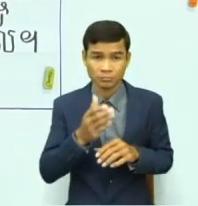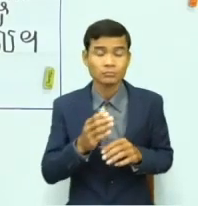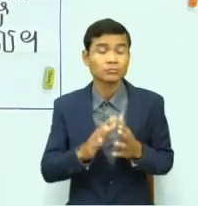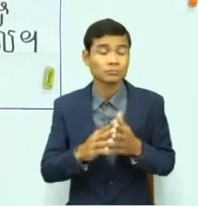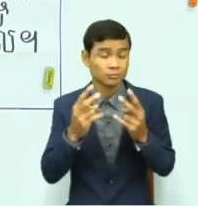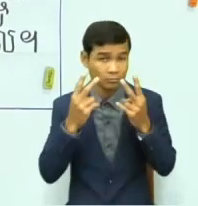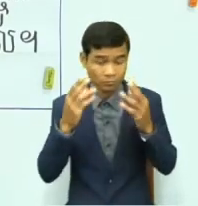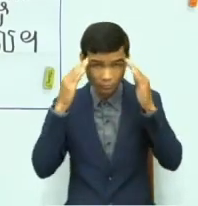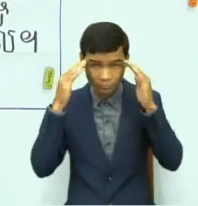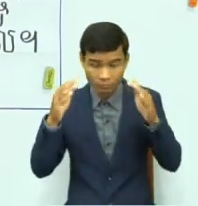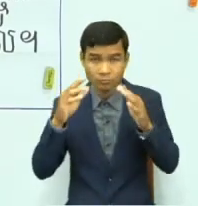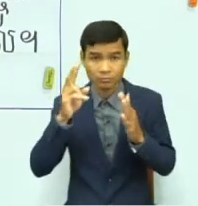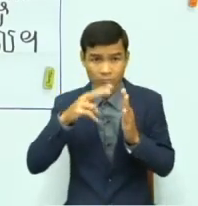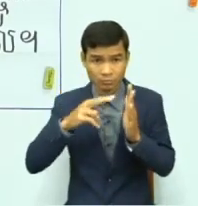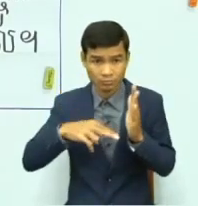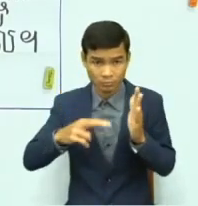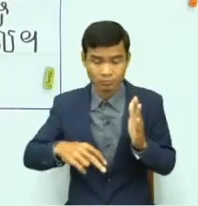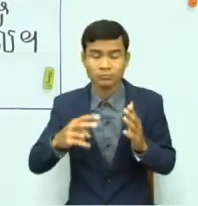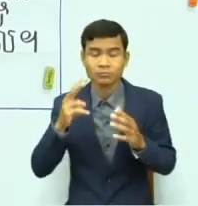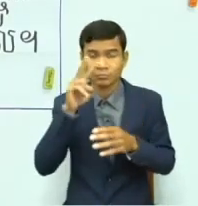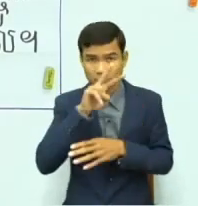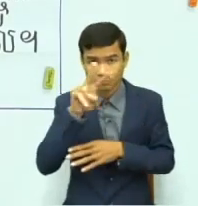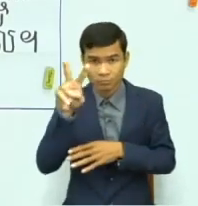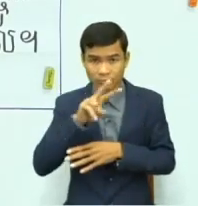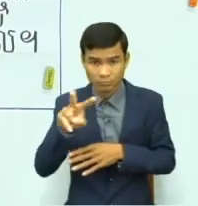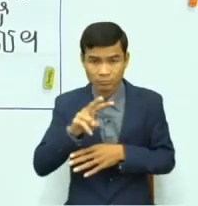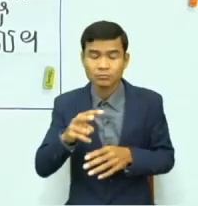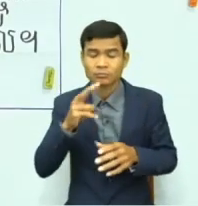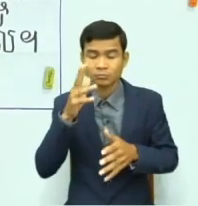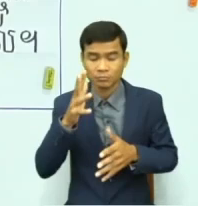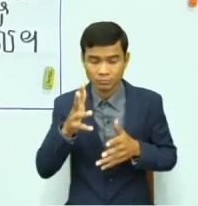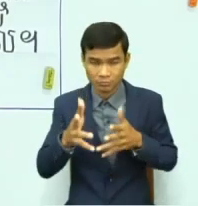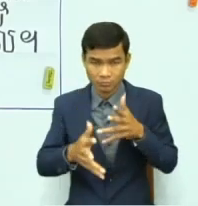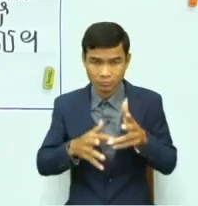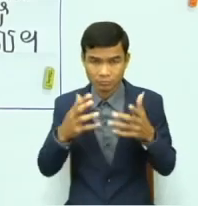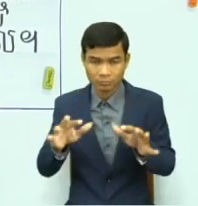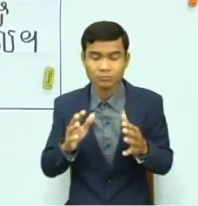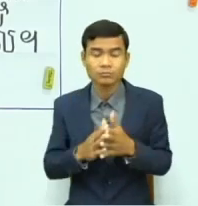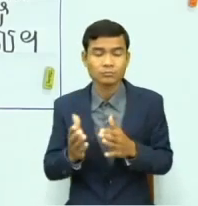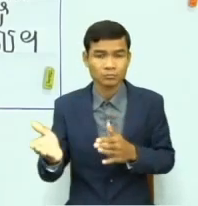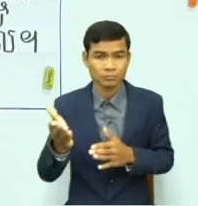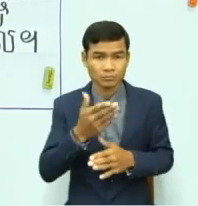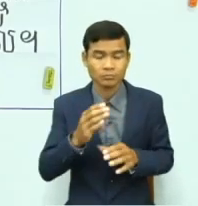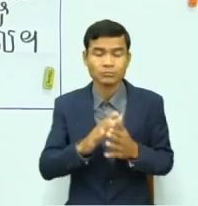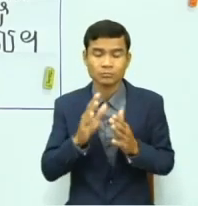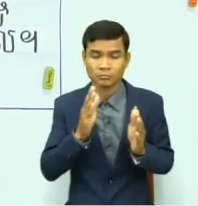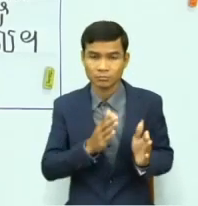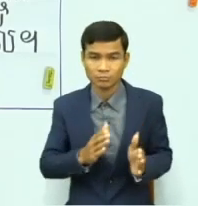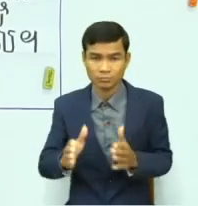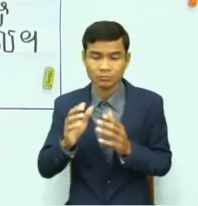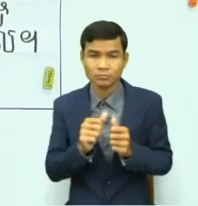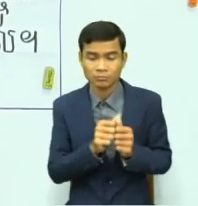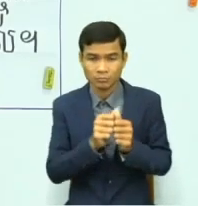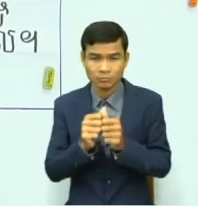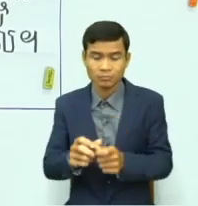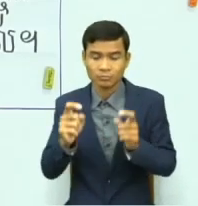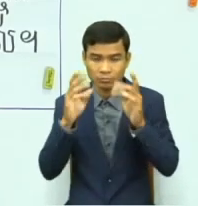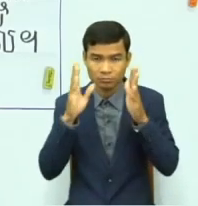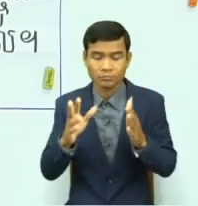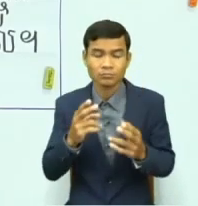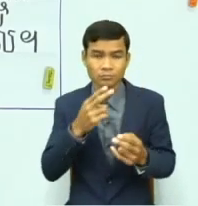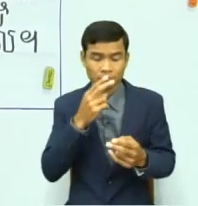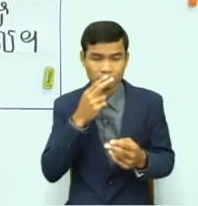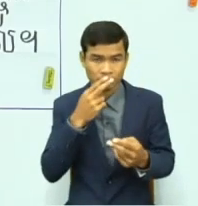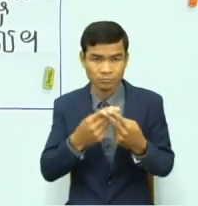kru an à tập bật này tặng ạc này hay chẳng con tặng ạc này con tìm khuôn cho rùm an cho môi này kru tặng ạc này làm bấy tìm chlai